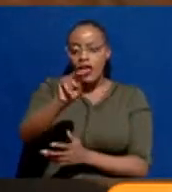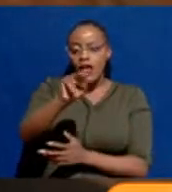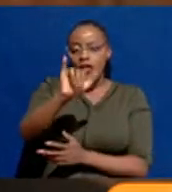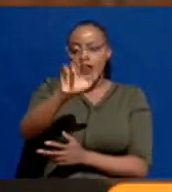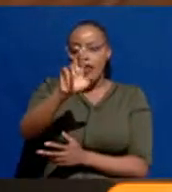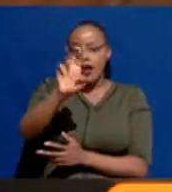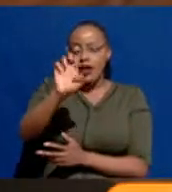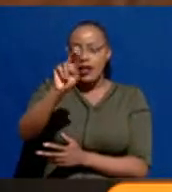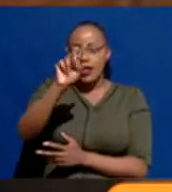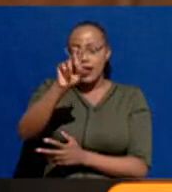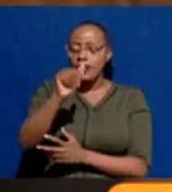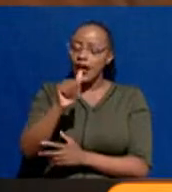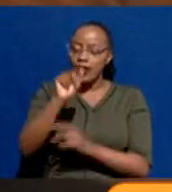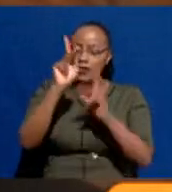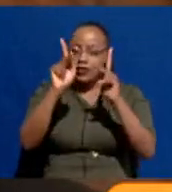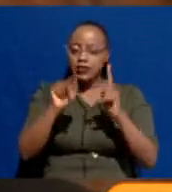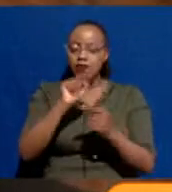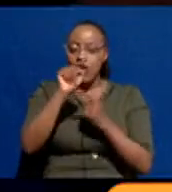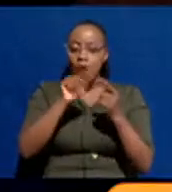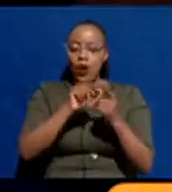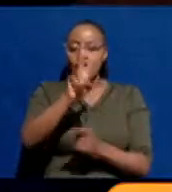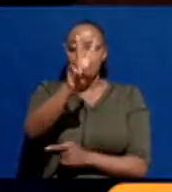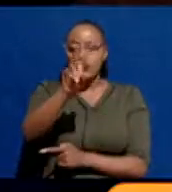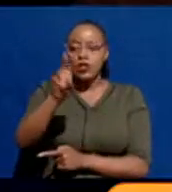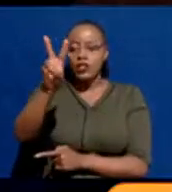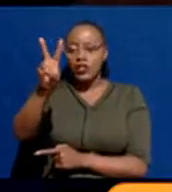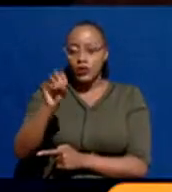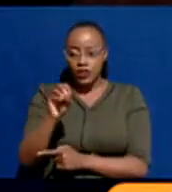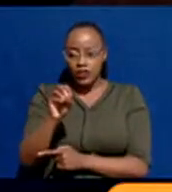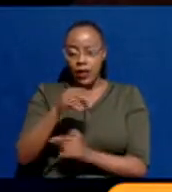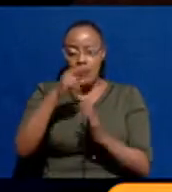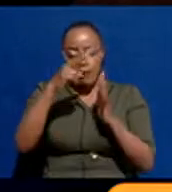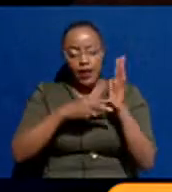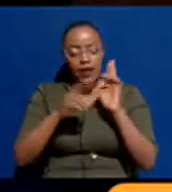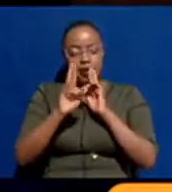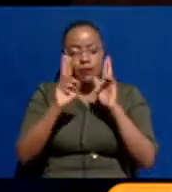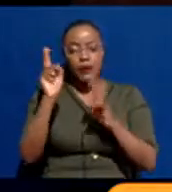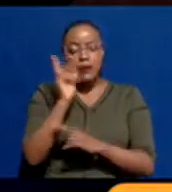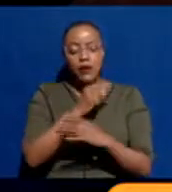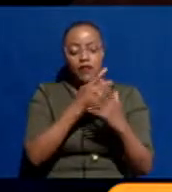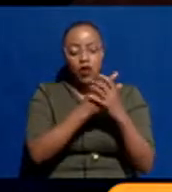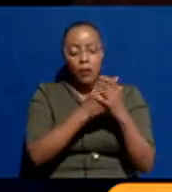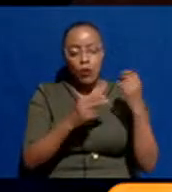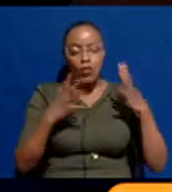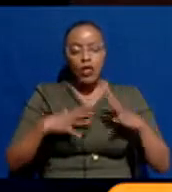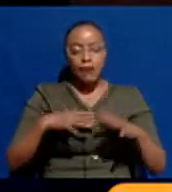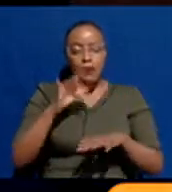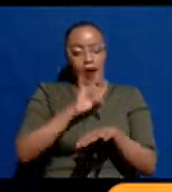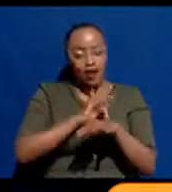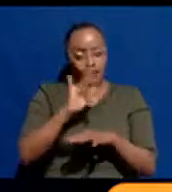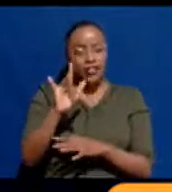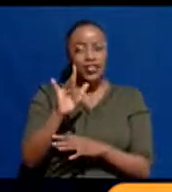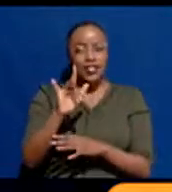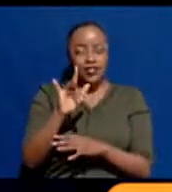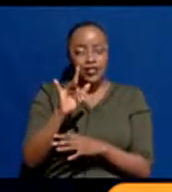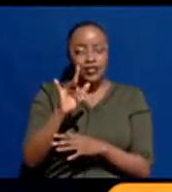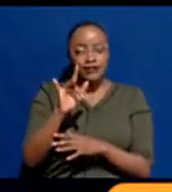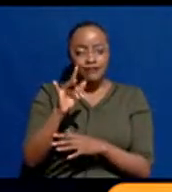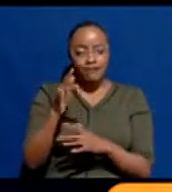ya Kisumu mwaka 2020. I read the reports for both victims.